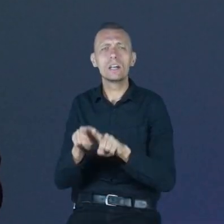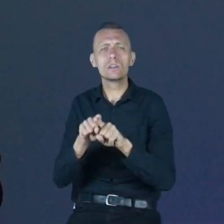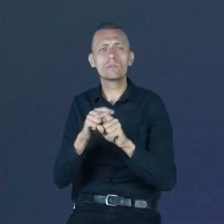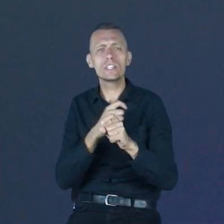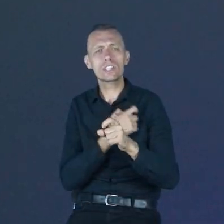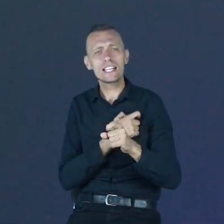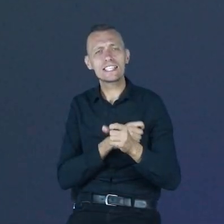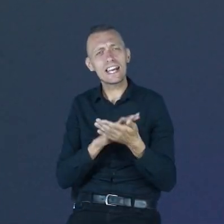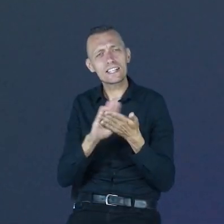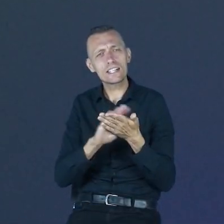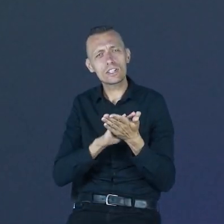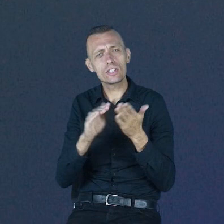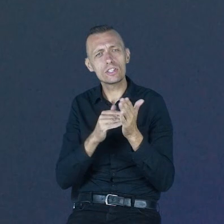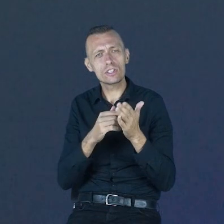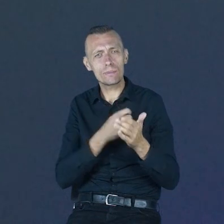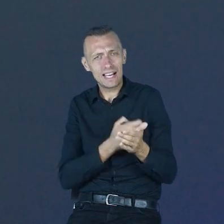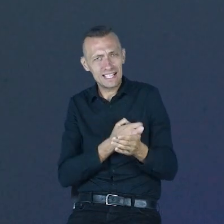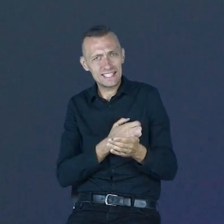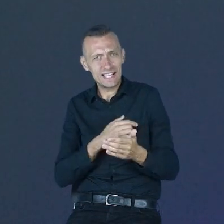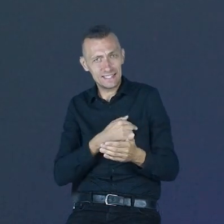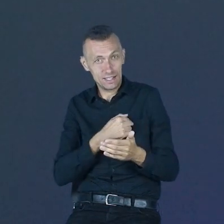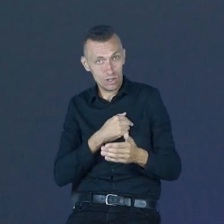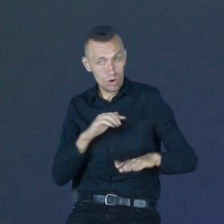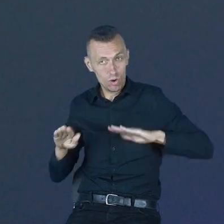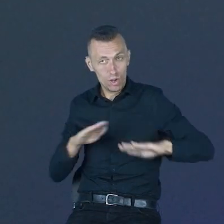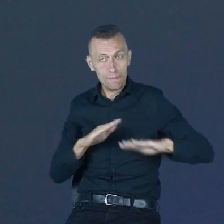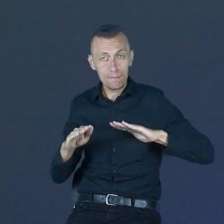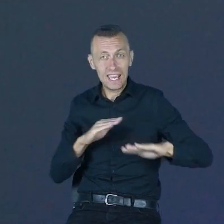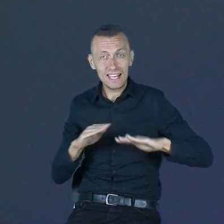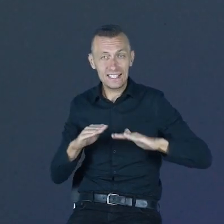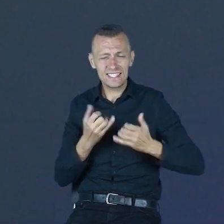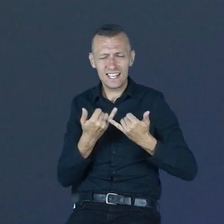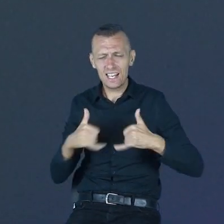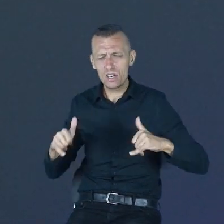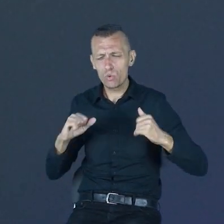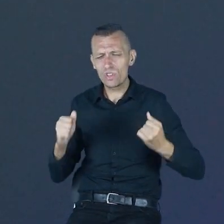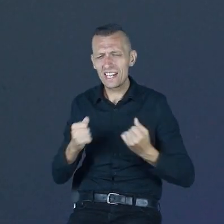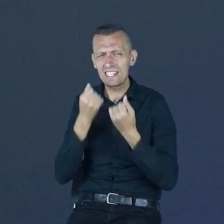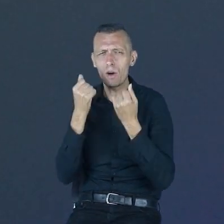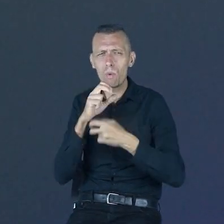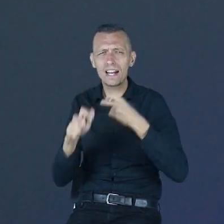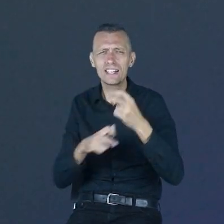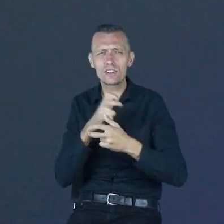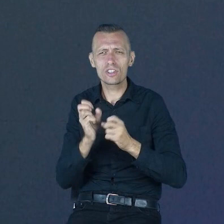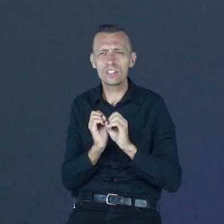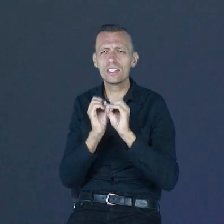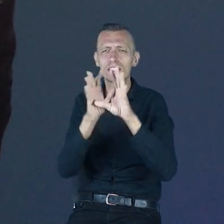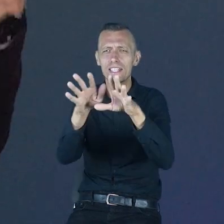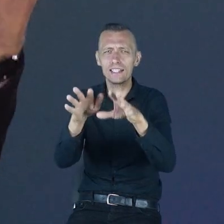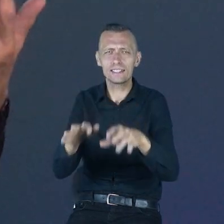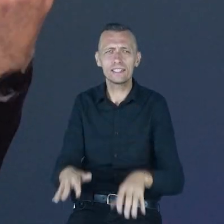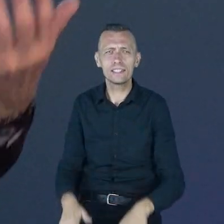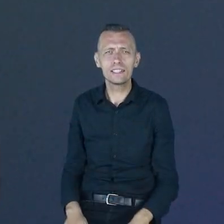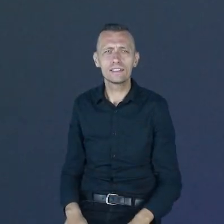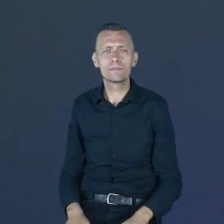której wypływają różne czyny i różne działania. Po czwarte, okażcie żal, zasmućcie